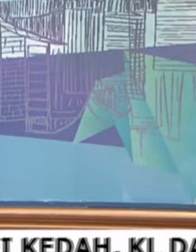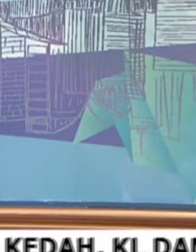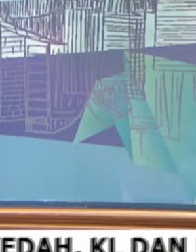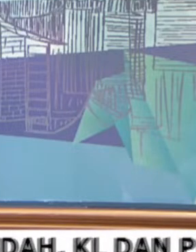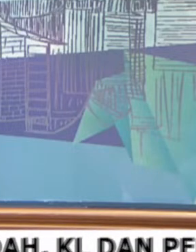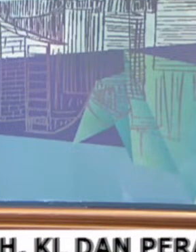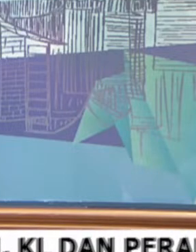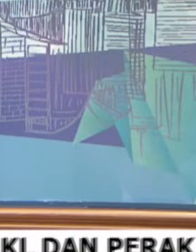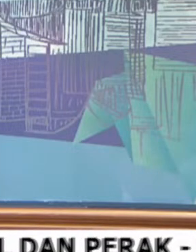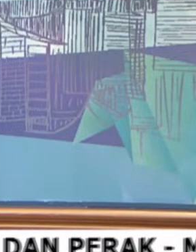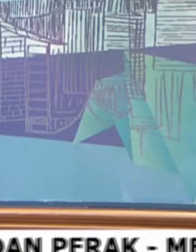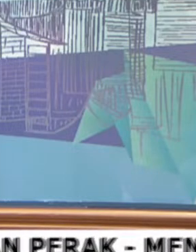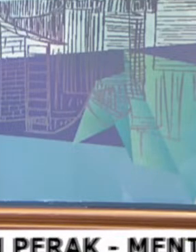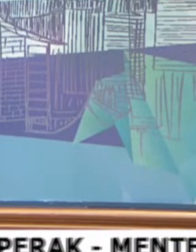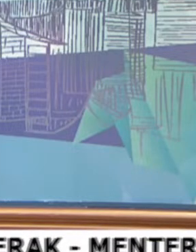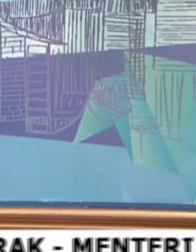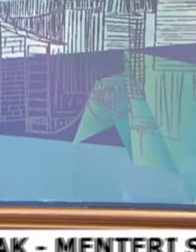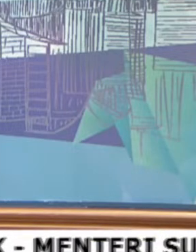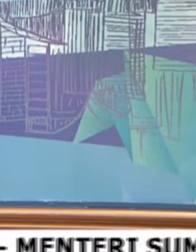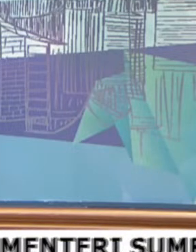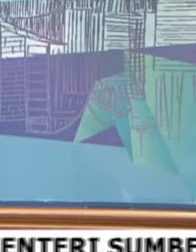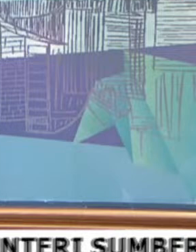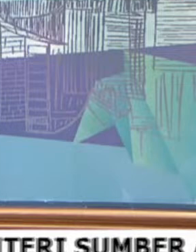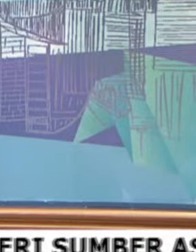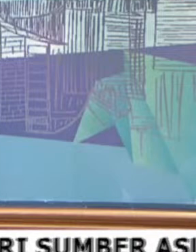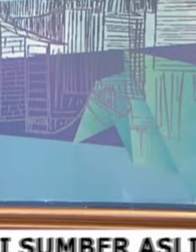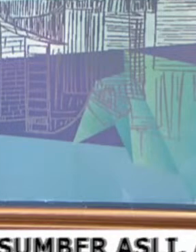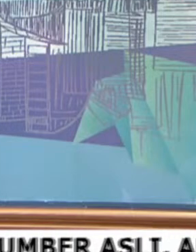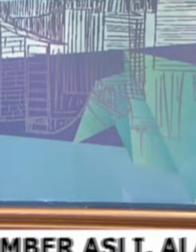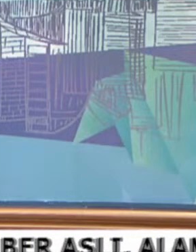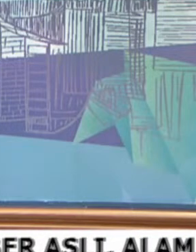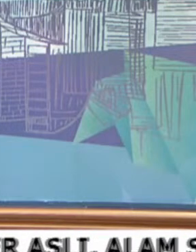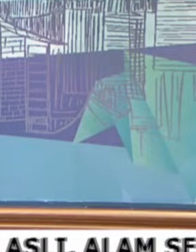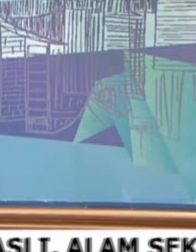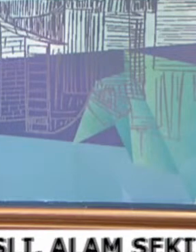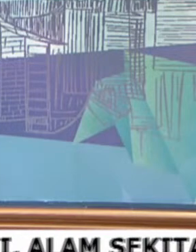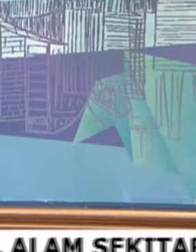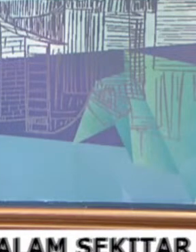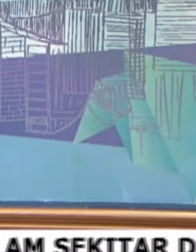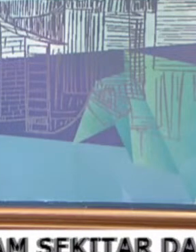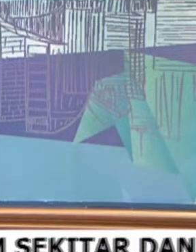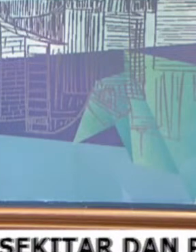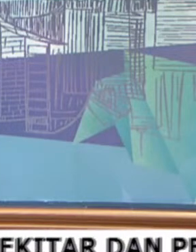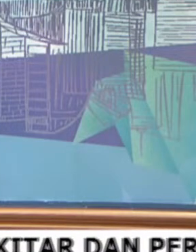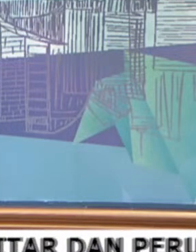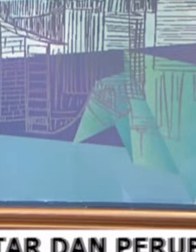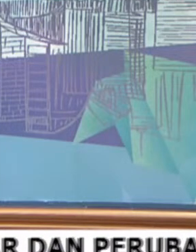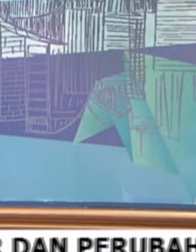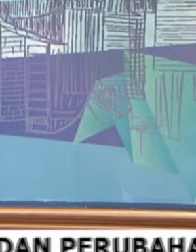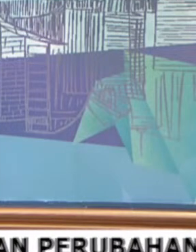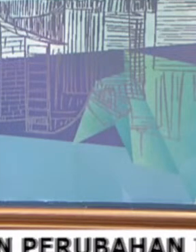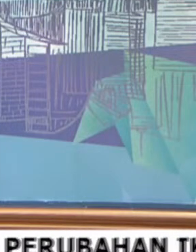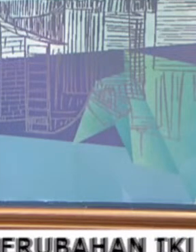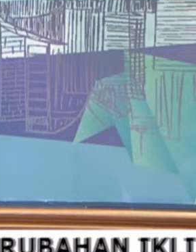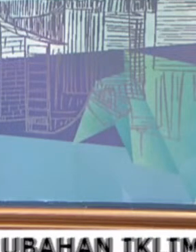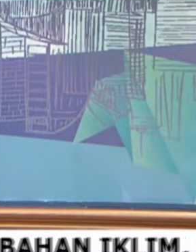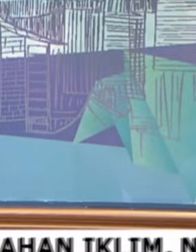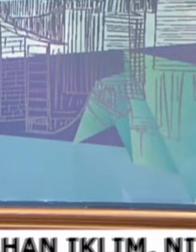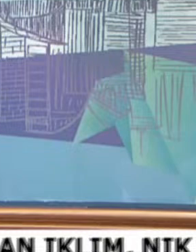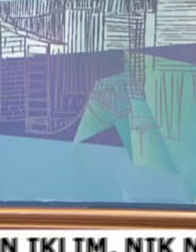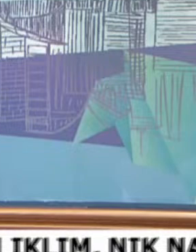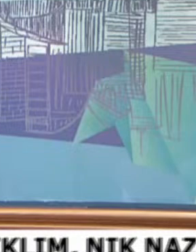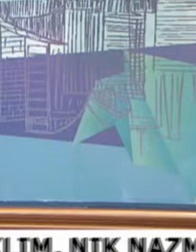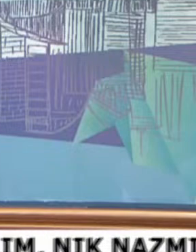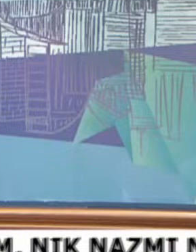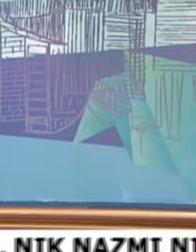bahwa ada 14 ahli dewan yang akan membahaskan per hari ini dan setiap ahli dewan diberikan masuk selama 20 menit untuk sesi berbahasaan